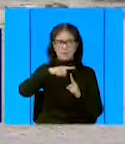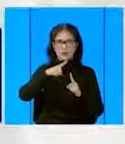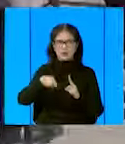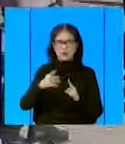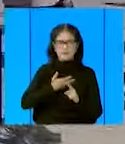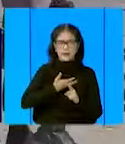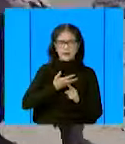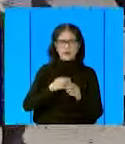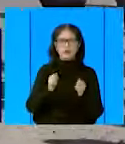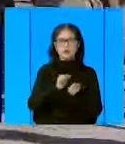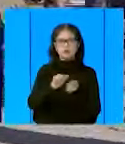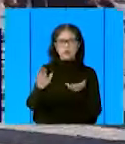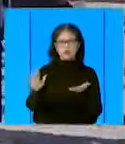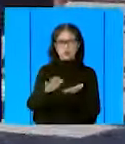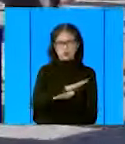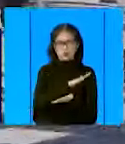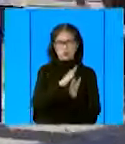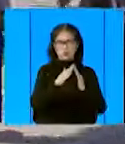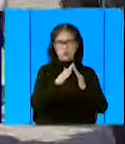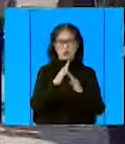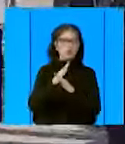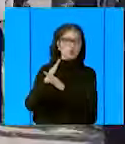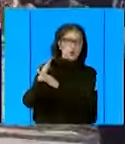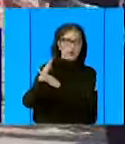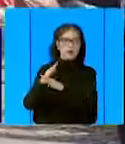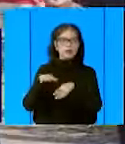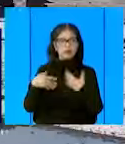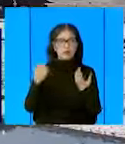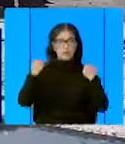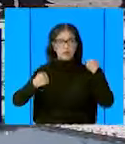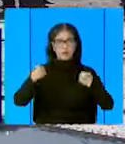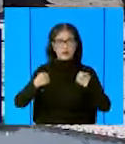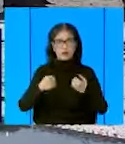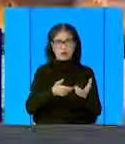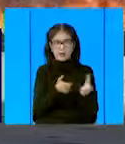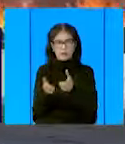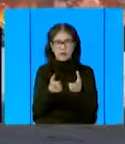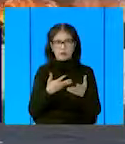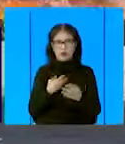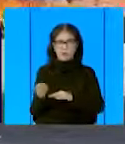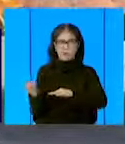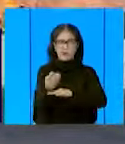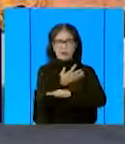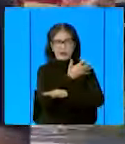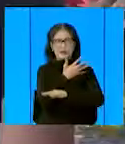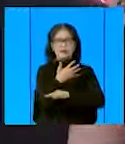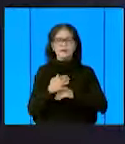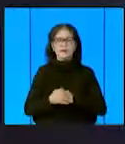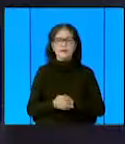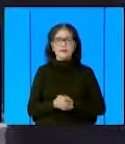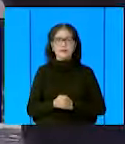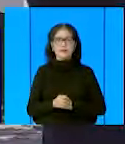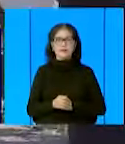liar. Warga menolak penggusuran, merusak dan membakar mobil damkar saat mobil damkar akan memadamkan tumpukan ban bekas yang dibakar